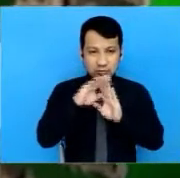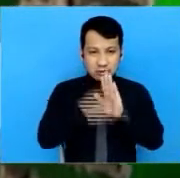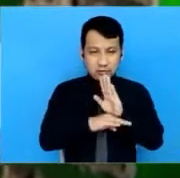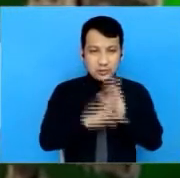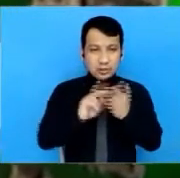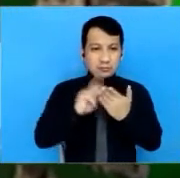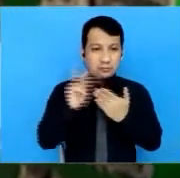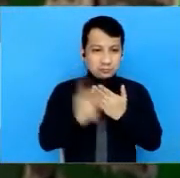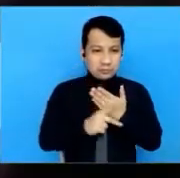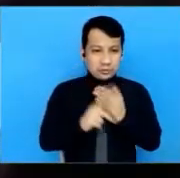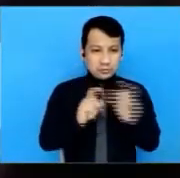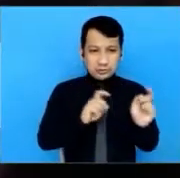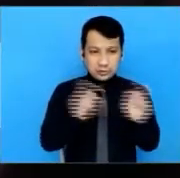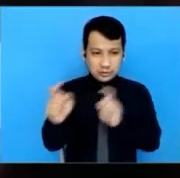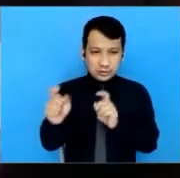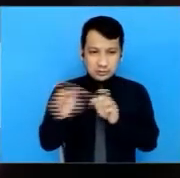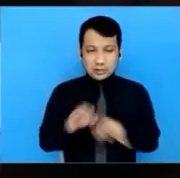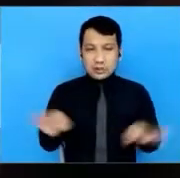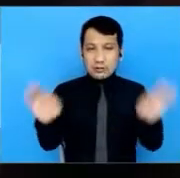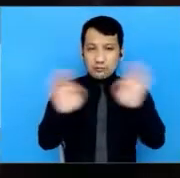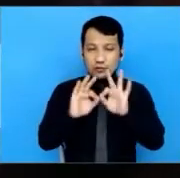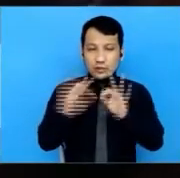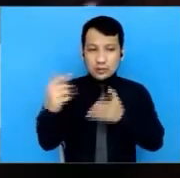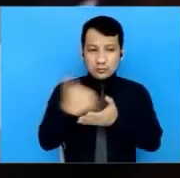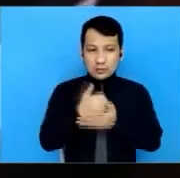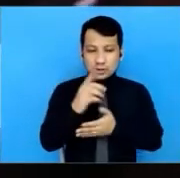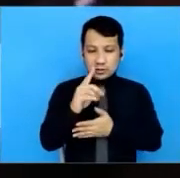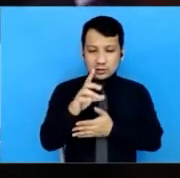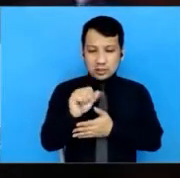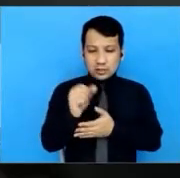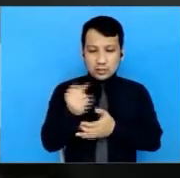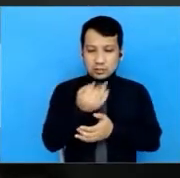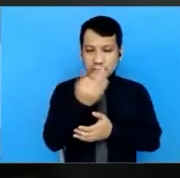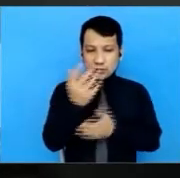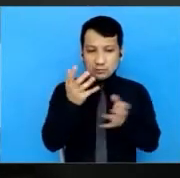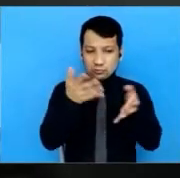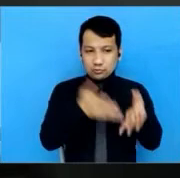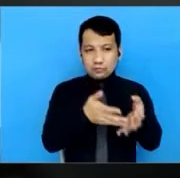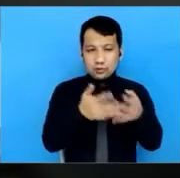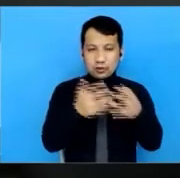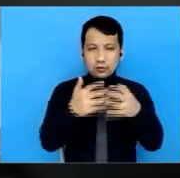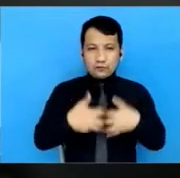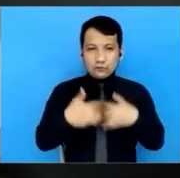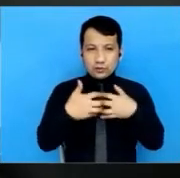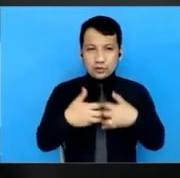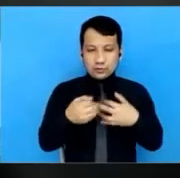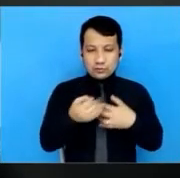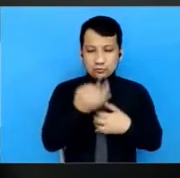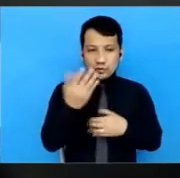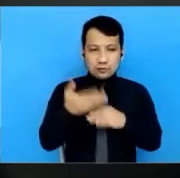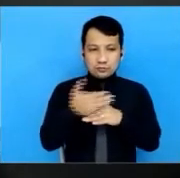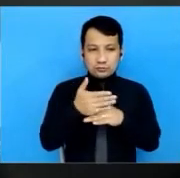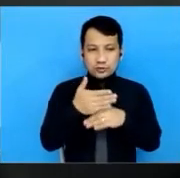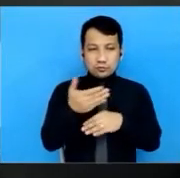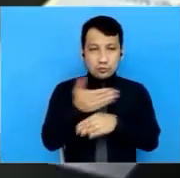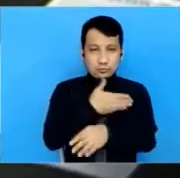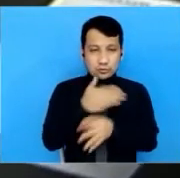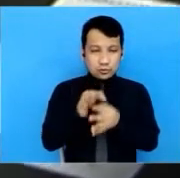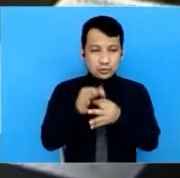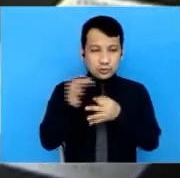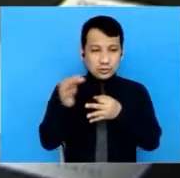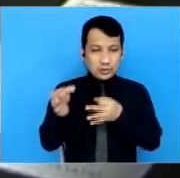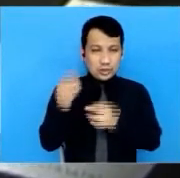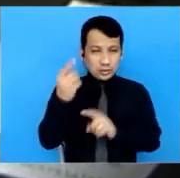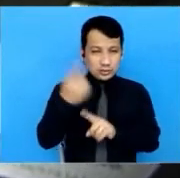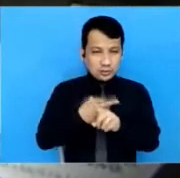precincts na mga importanteng datos na ilalagay sa vote counting machines. Bago mag-Disyembre, dapat na ihanda na ito para sa